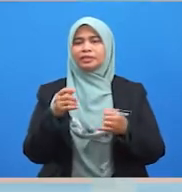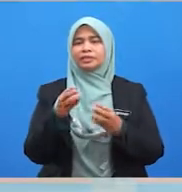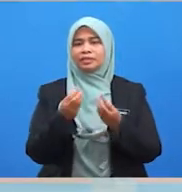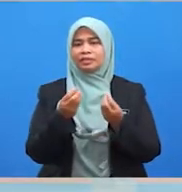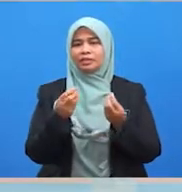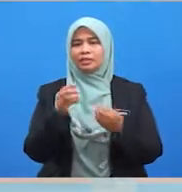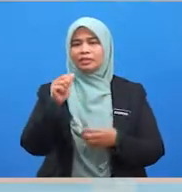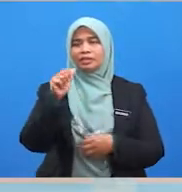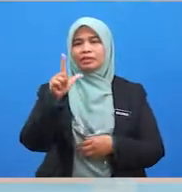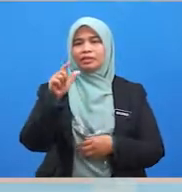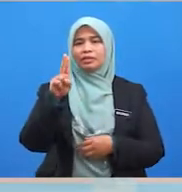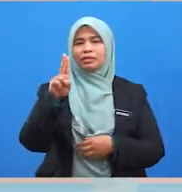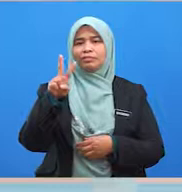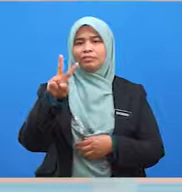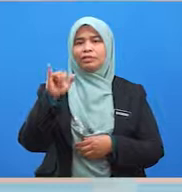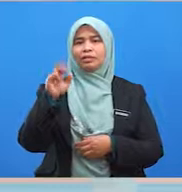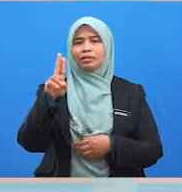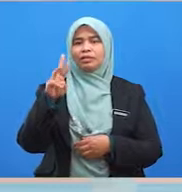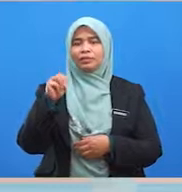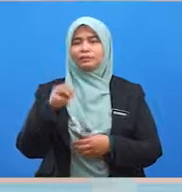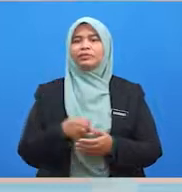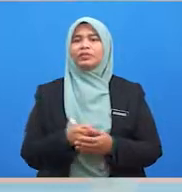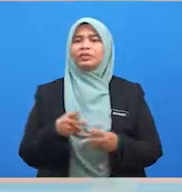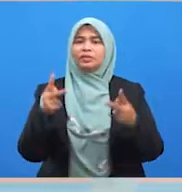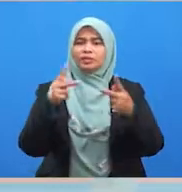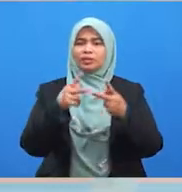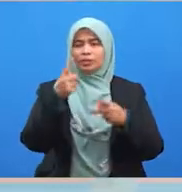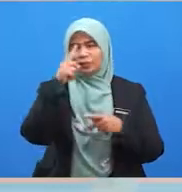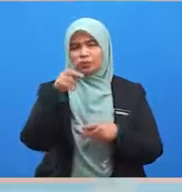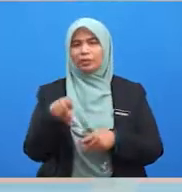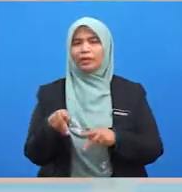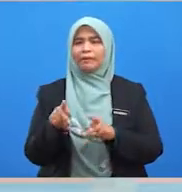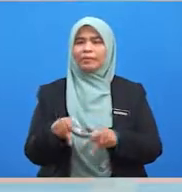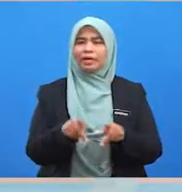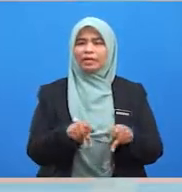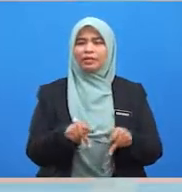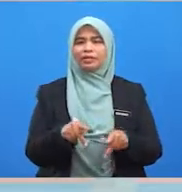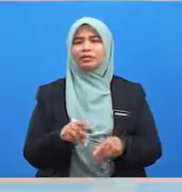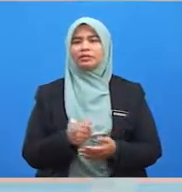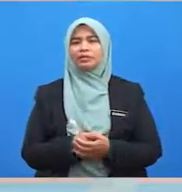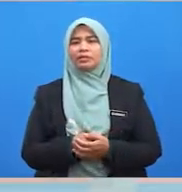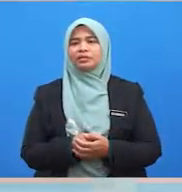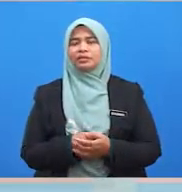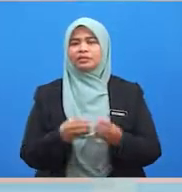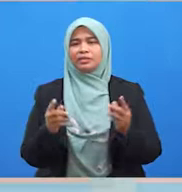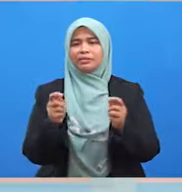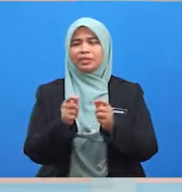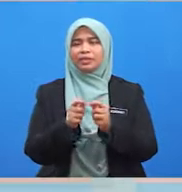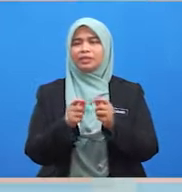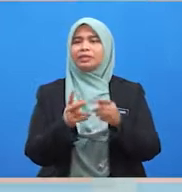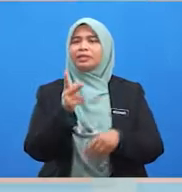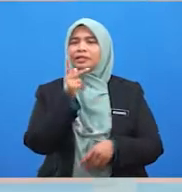aluvium, kegiatan ekonomi yang sesuai ialah padi sawah dan terdapat di kawasan seperti dataran